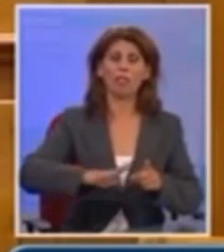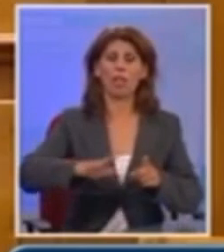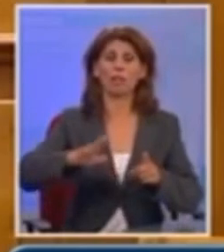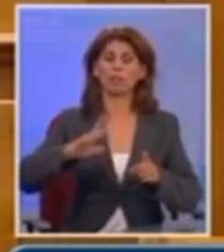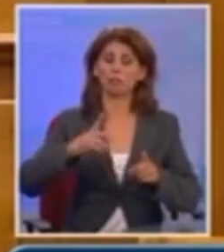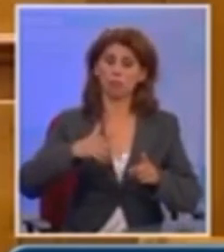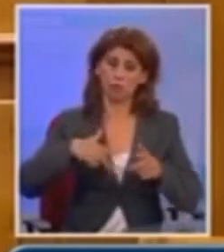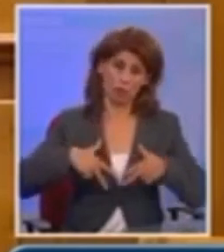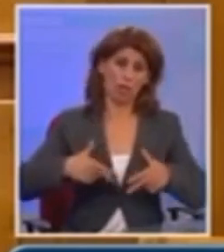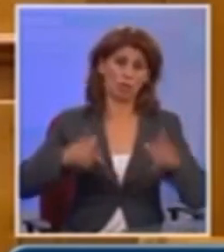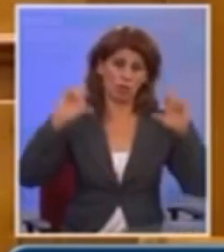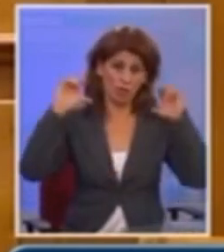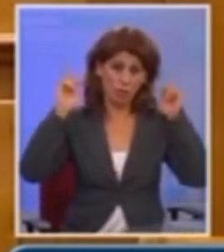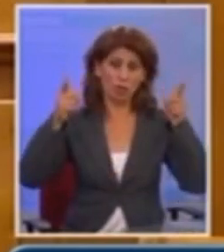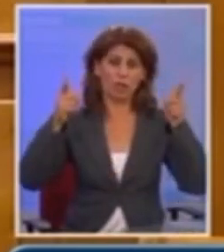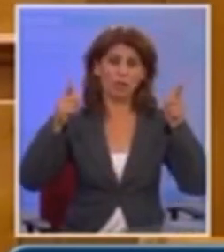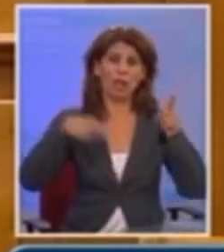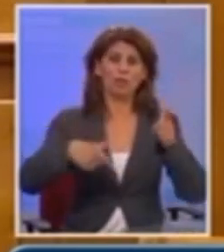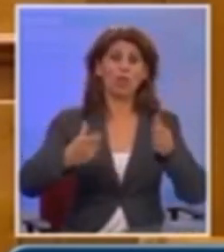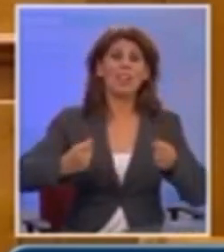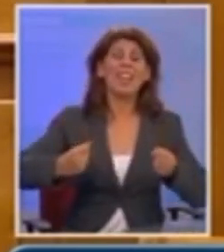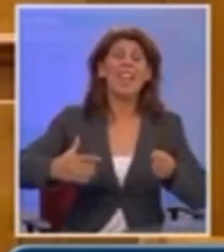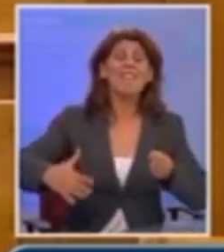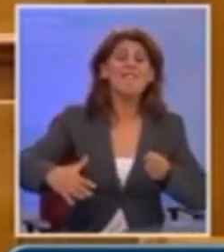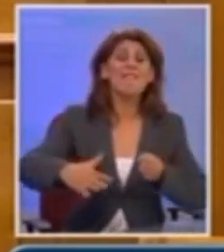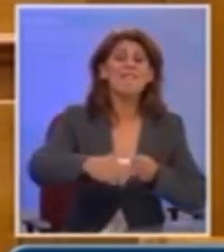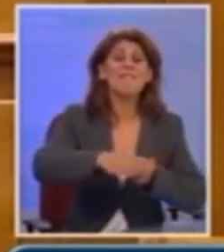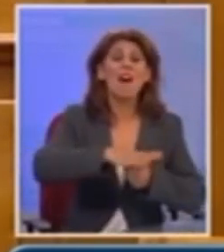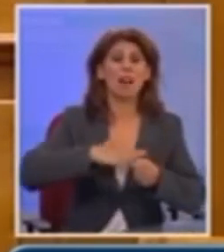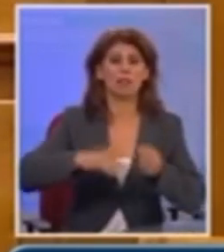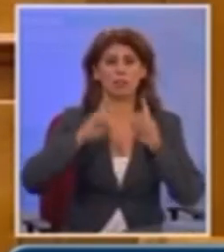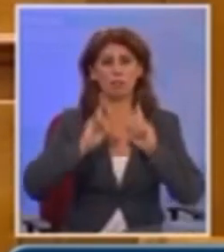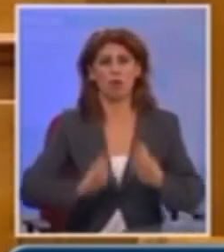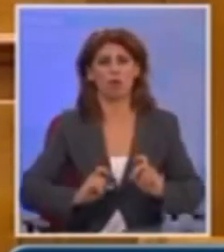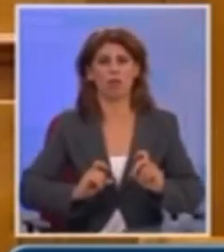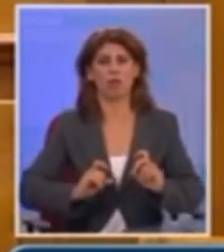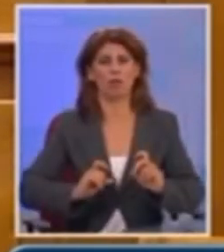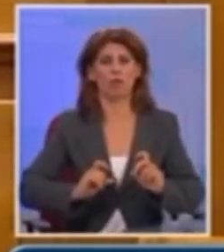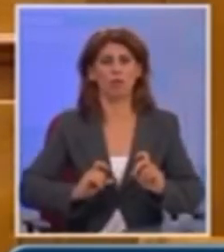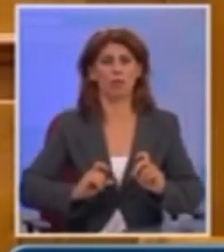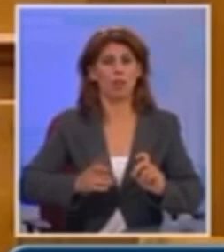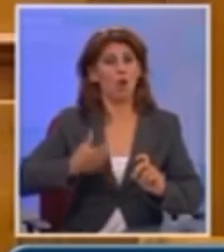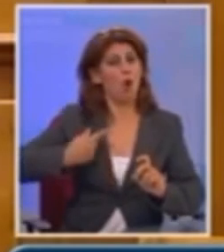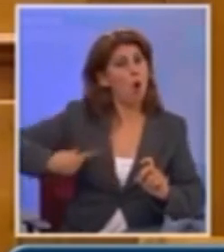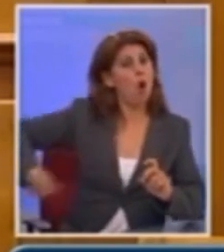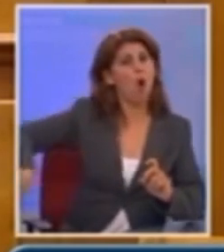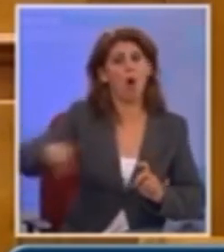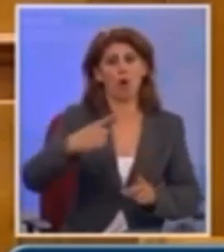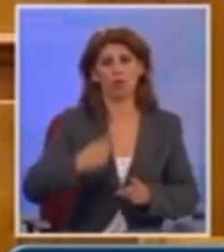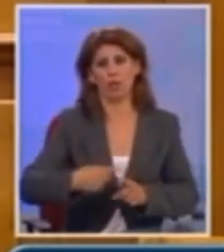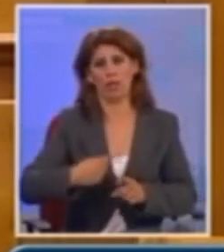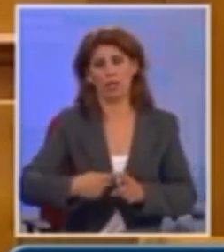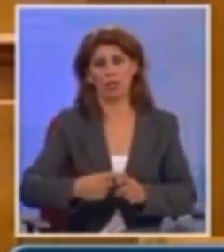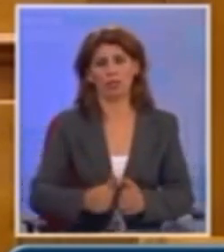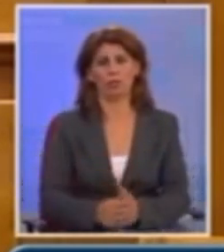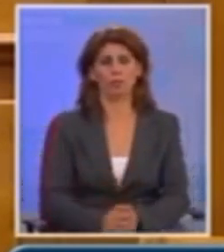δημοκρατία αποτελούν θεμελιώδη υποχρέωση όλων των Ελλήνων.